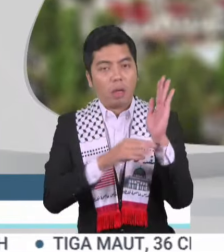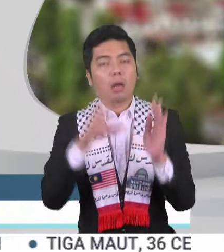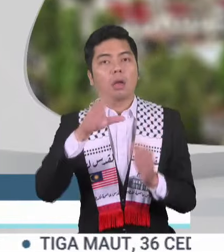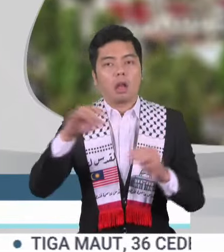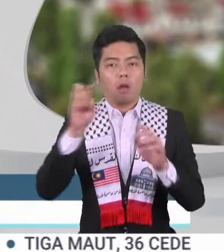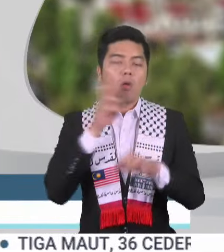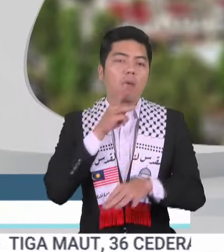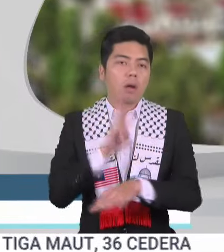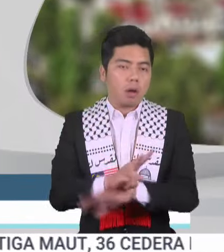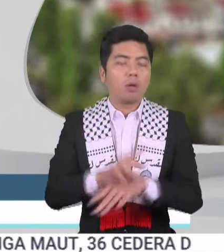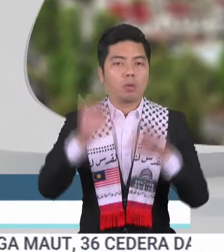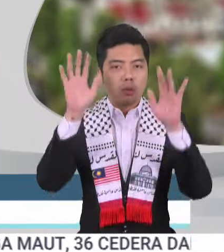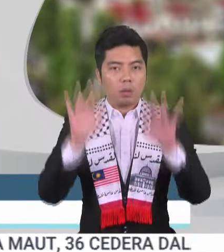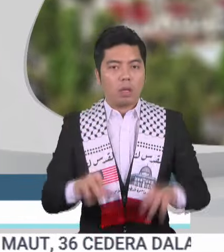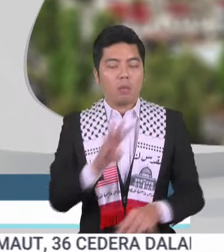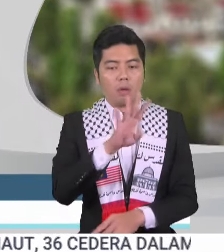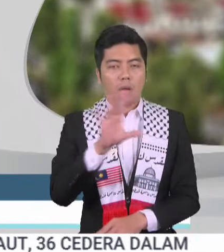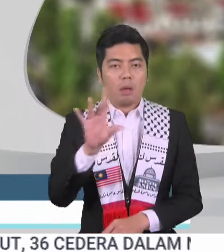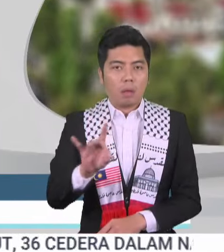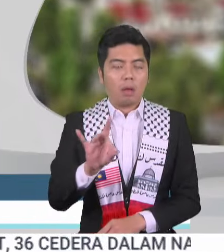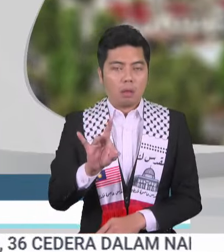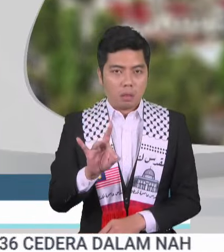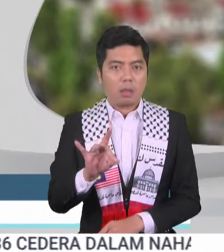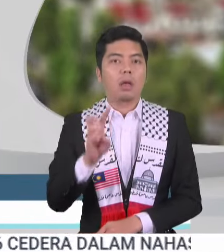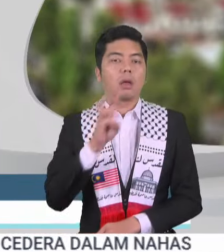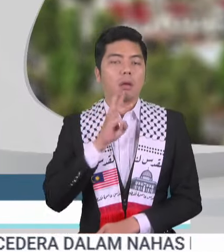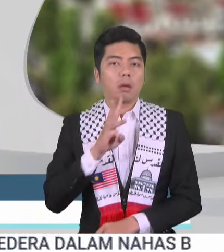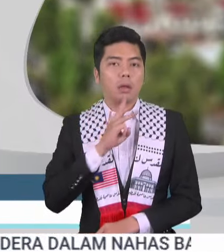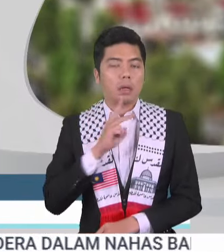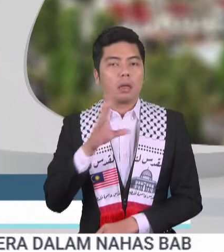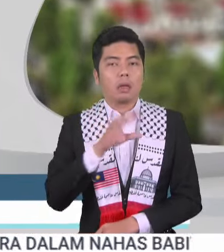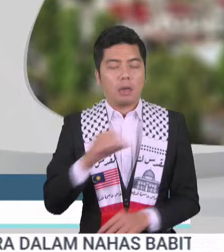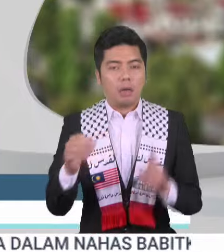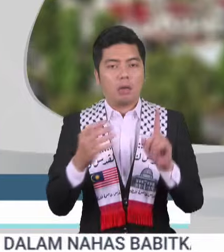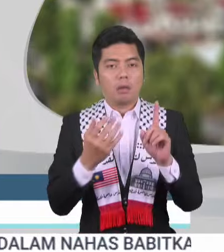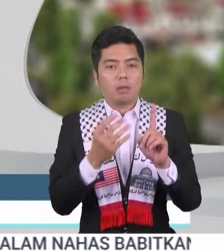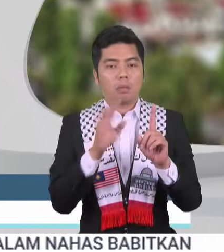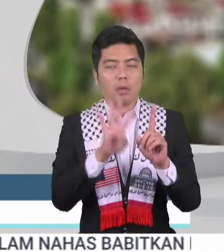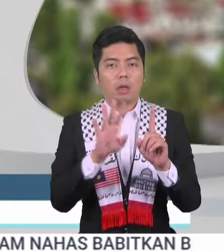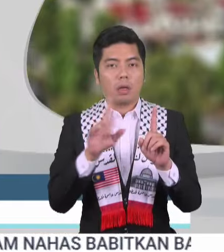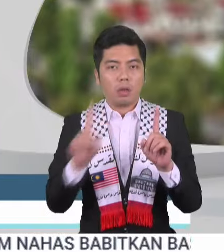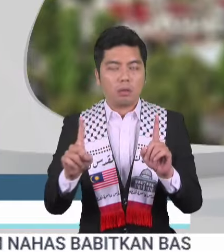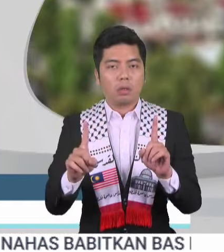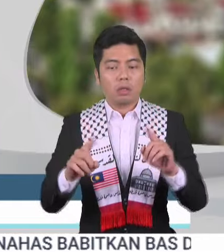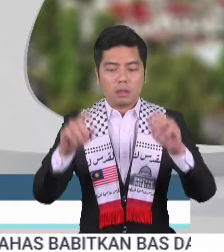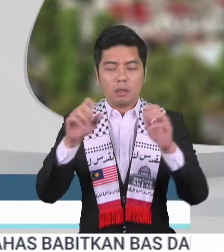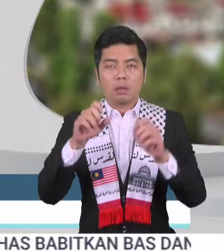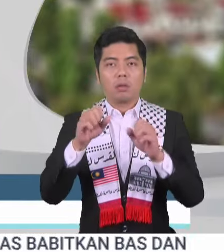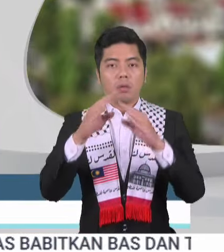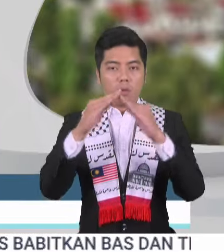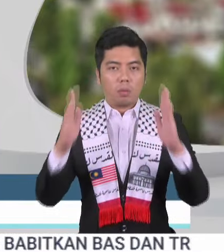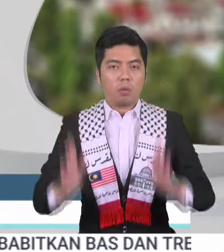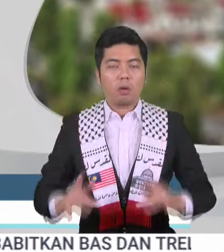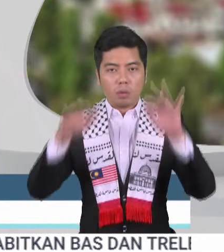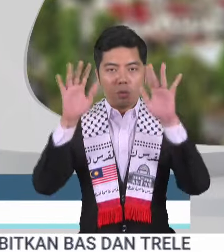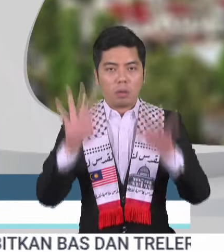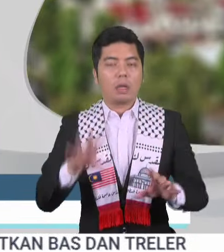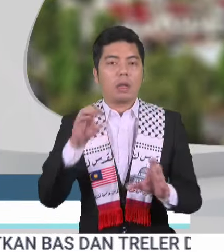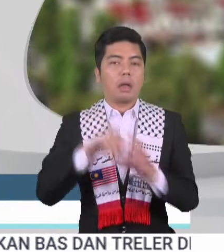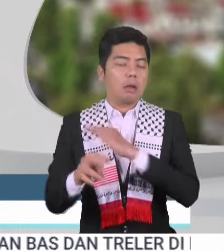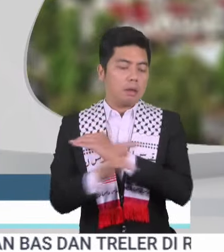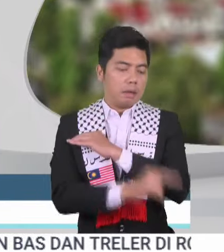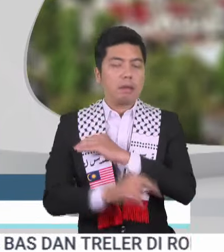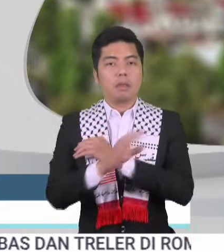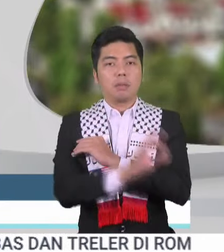hujan di 48 stesen aras air telemetri dan 141 stesen hujan telemetri di seluruh